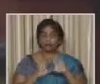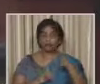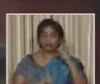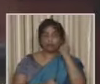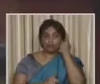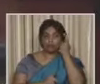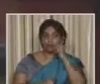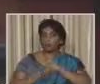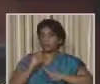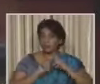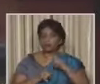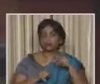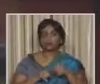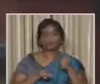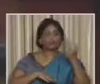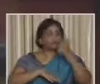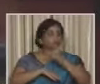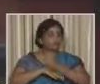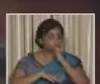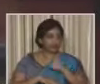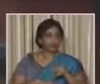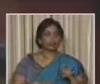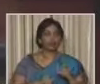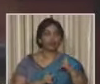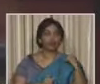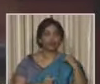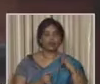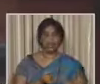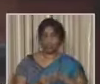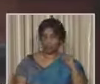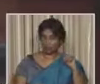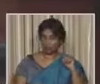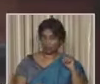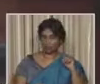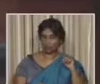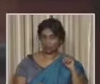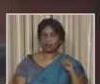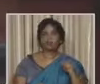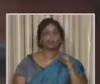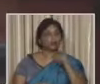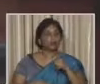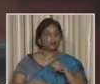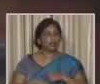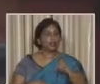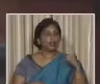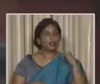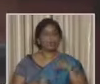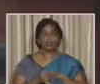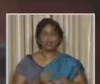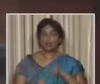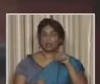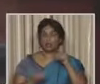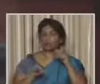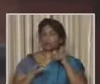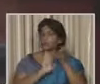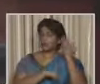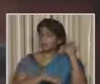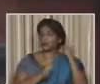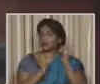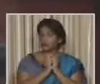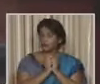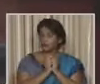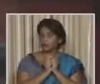பாதுகாப்பு செயலாளர் தான் தலைமை வகிப்பார். அப்போது பாதுகாப்பு செயலாளராக செயலாற்றியவர் கருணாரத்ன என நினைக்கின்றேன். அவர்